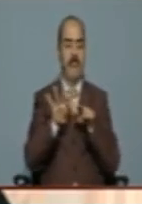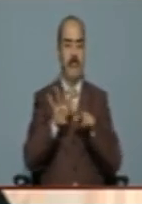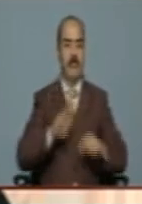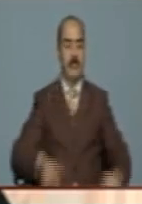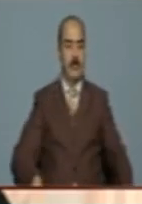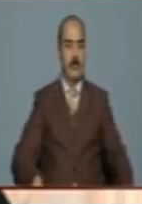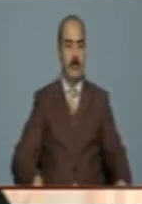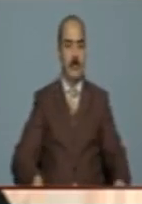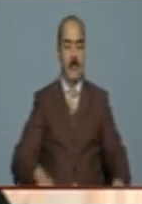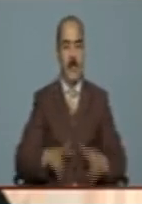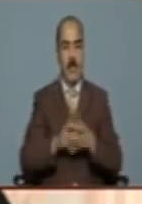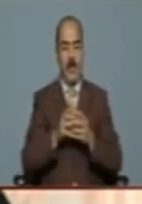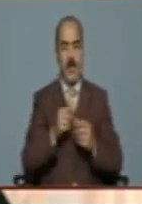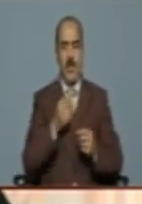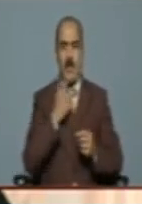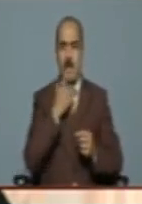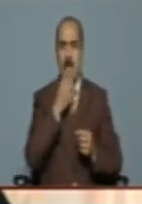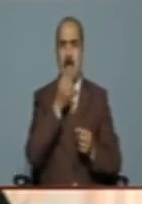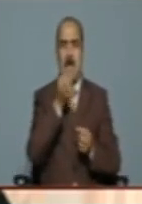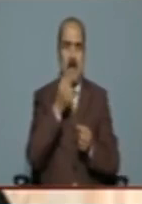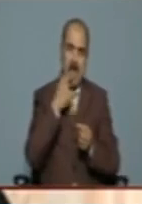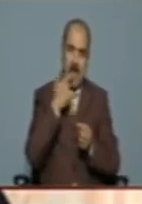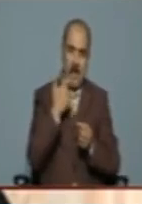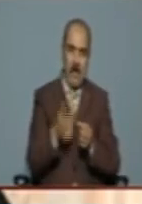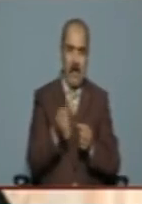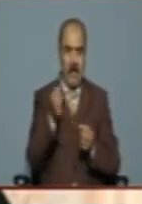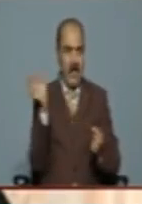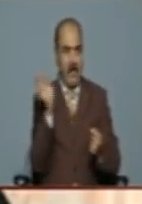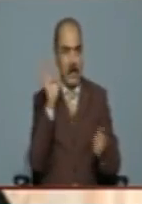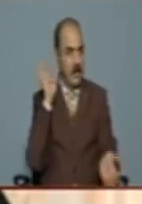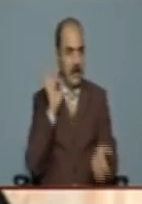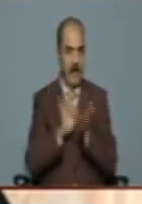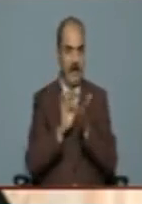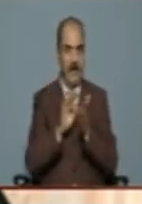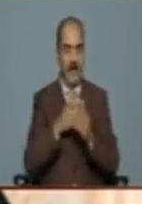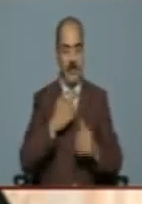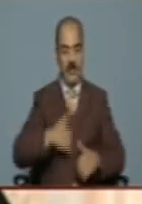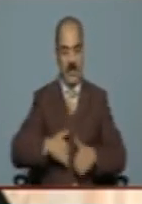فلم يوجه أحد منهم للآخر نقدا شخصيا.